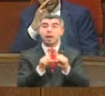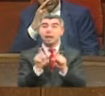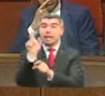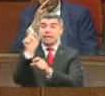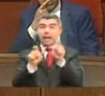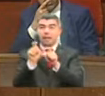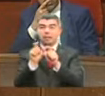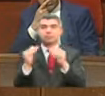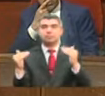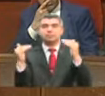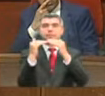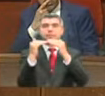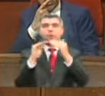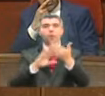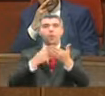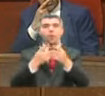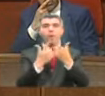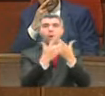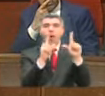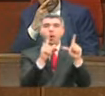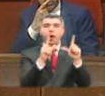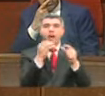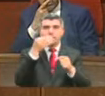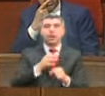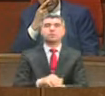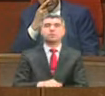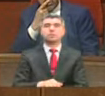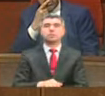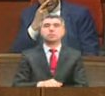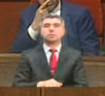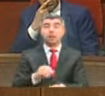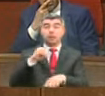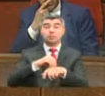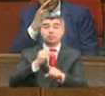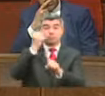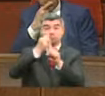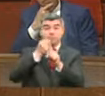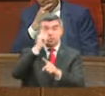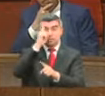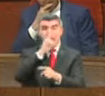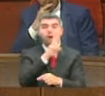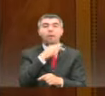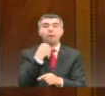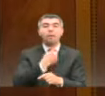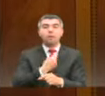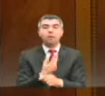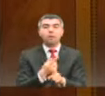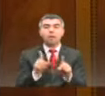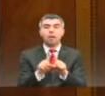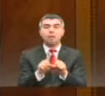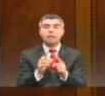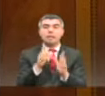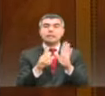المواطن وتعزيز الحريات والمساواة. وستقوم الحكومة لتحقيق ذلك باعتماد